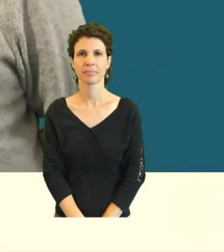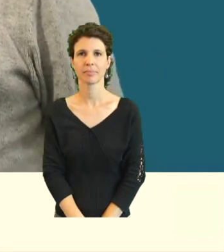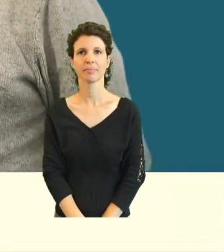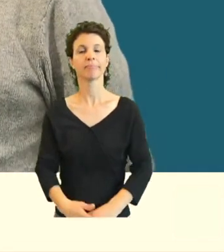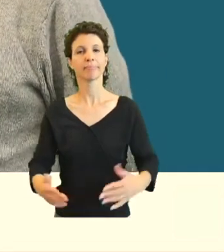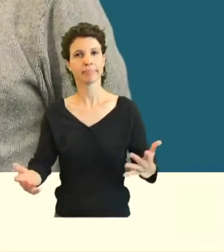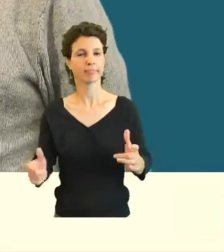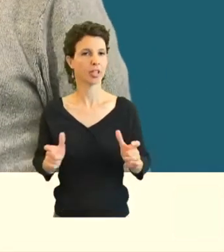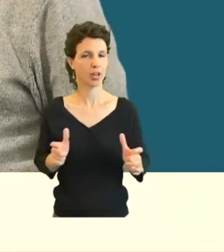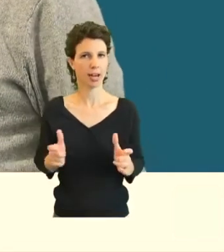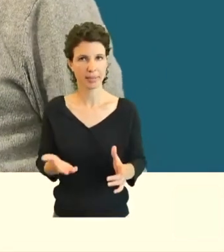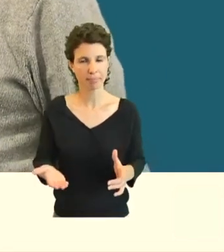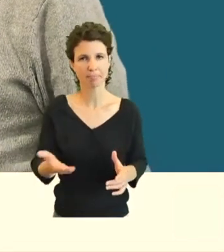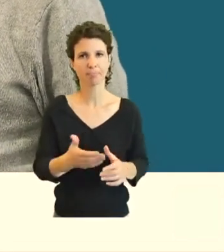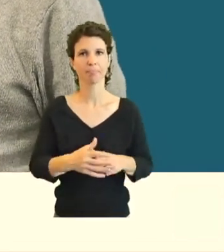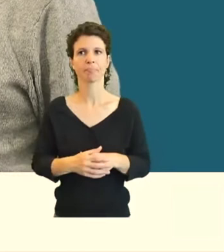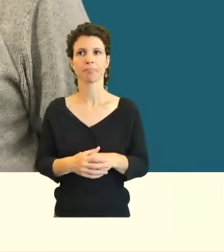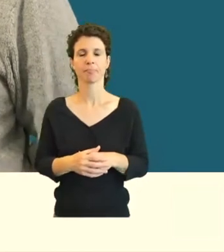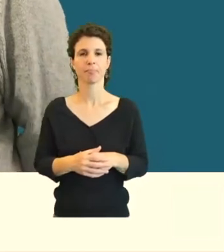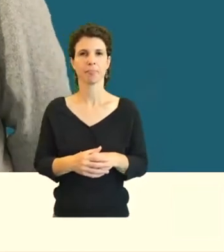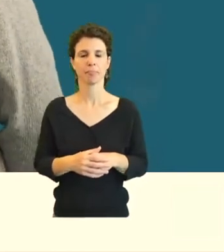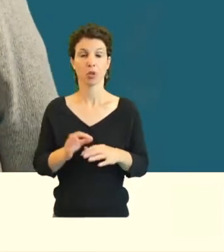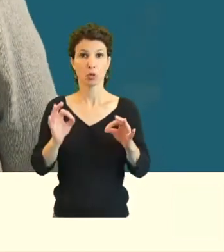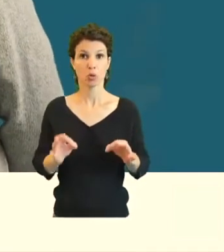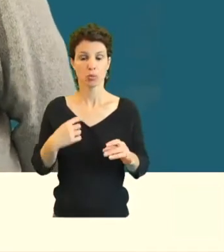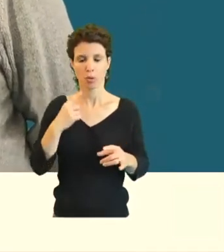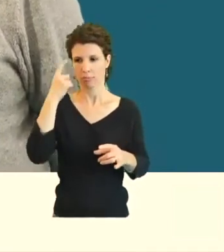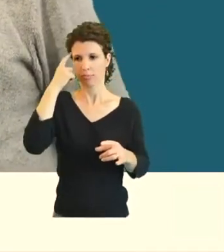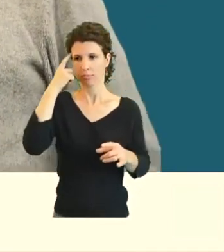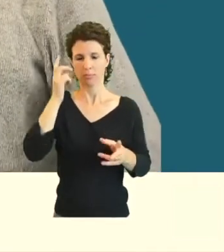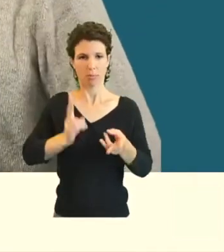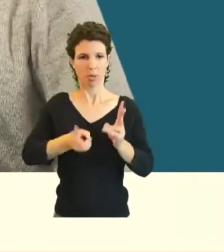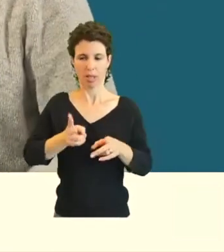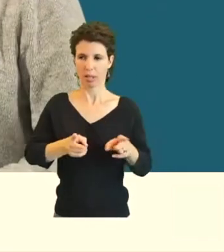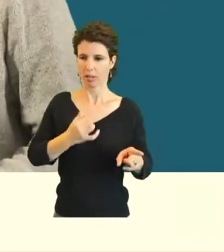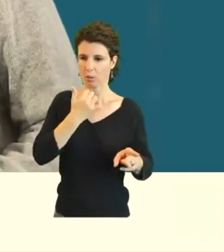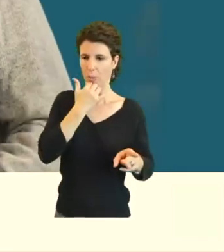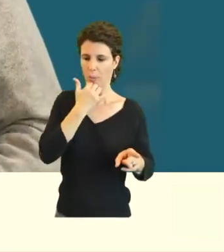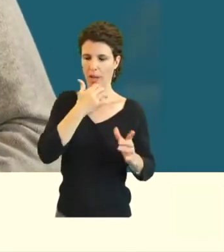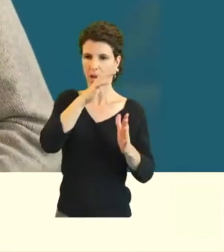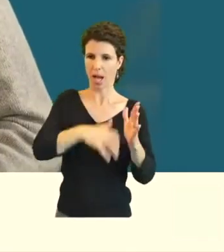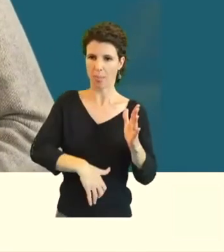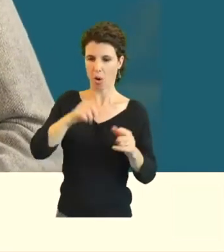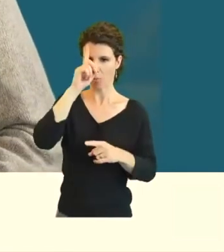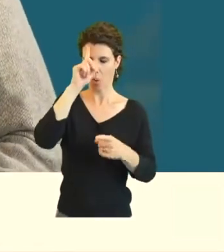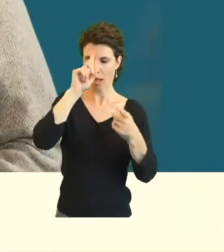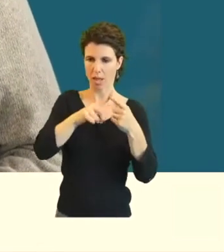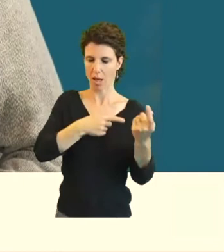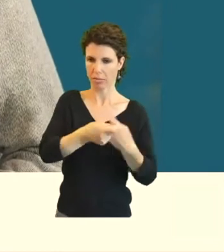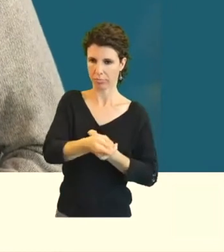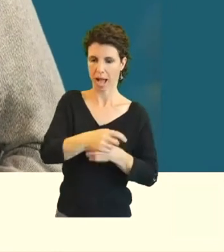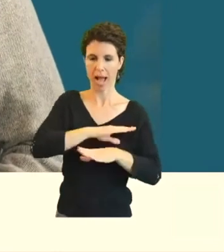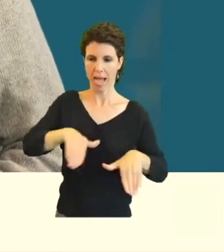Mes chers collègues, j'ai cru un instant que M. Giovanni s'était trompé de rapport. Heureusement, à la fin, nous avons parlé de la